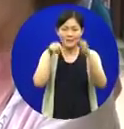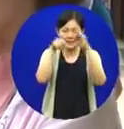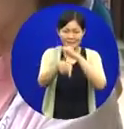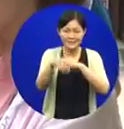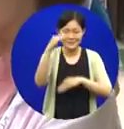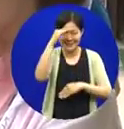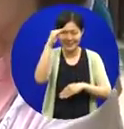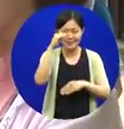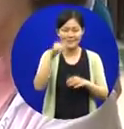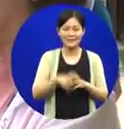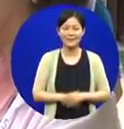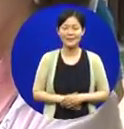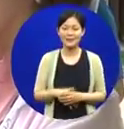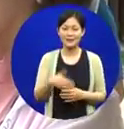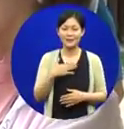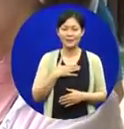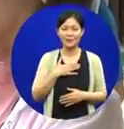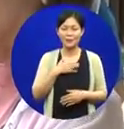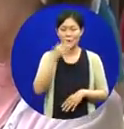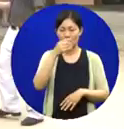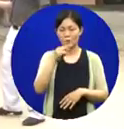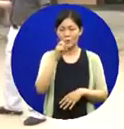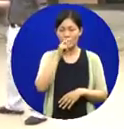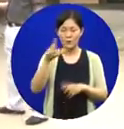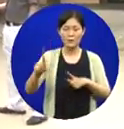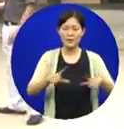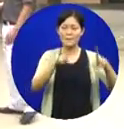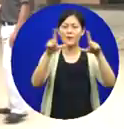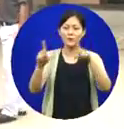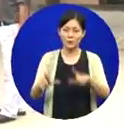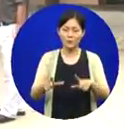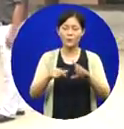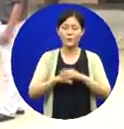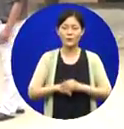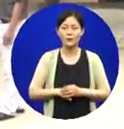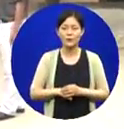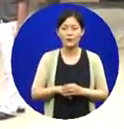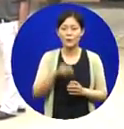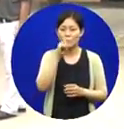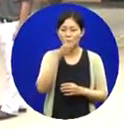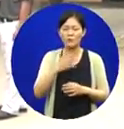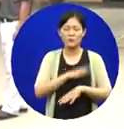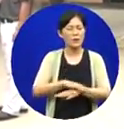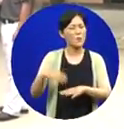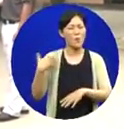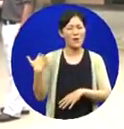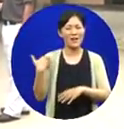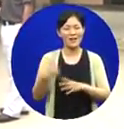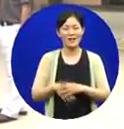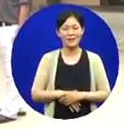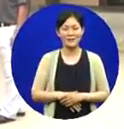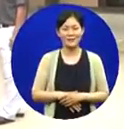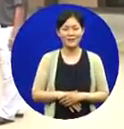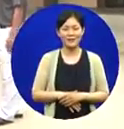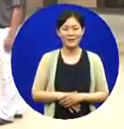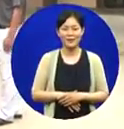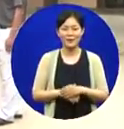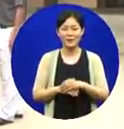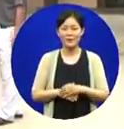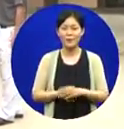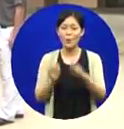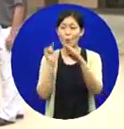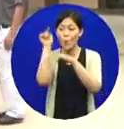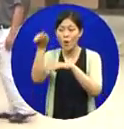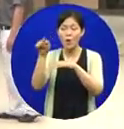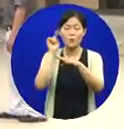해서 따라 나섰습니다. 저희가 용인에 살면서도 사실 용인에 잘 모르고 사실